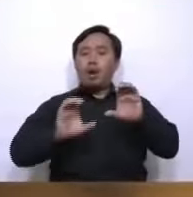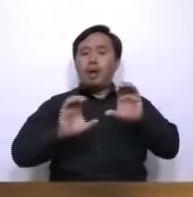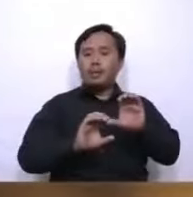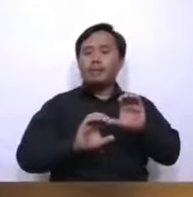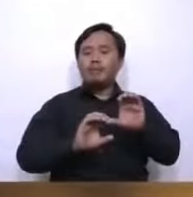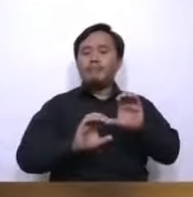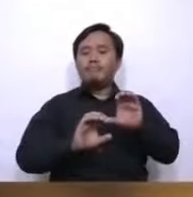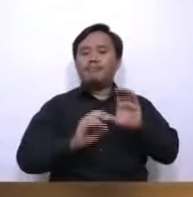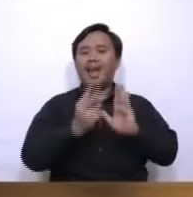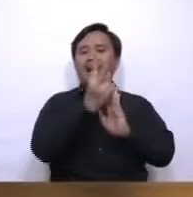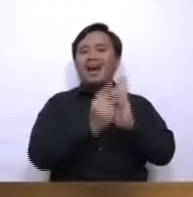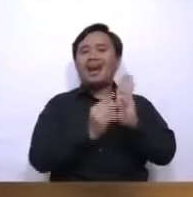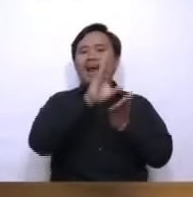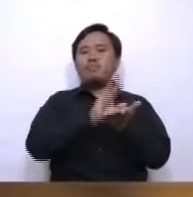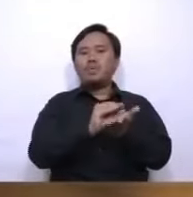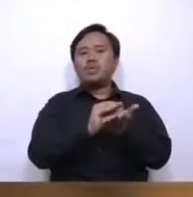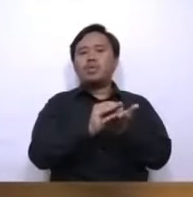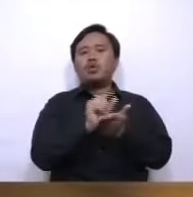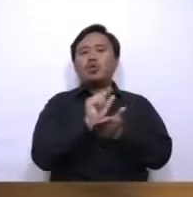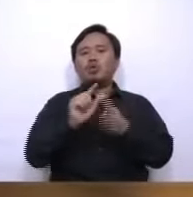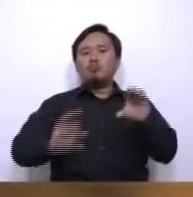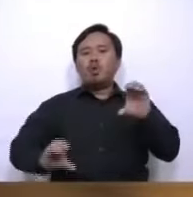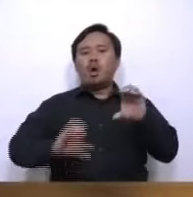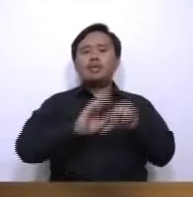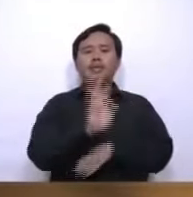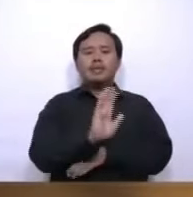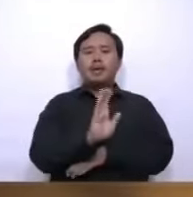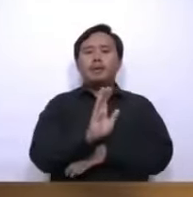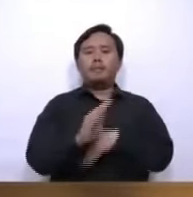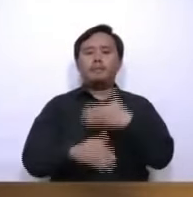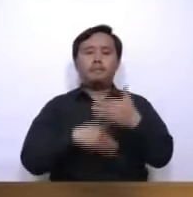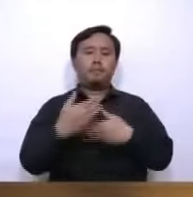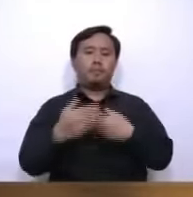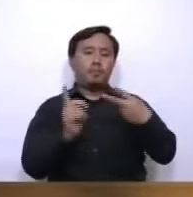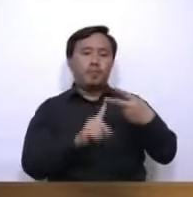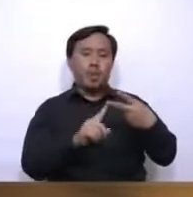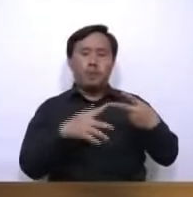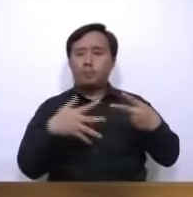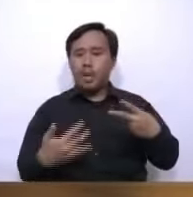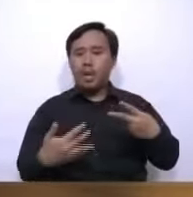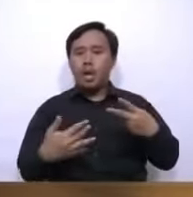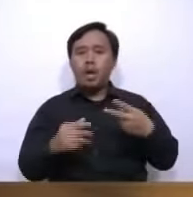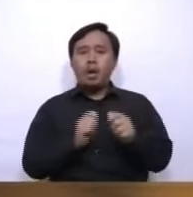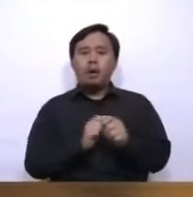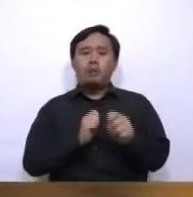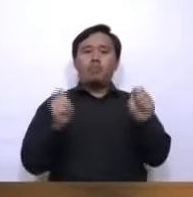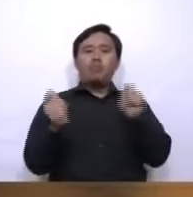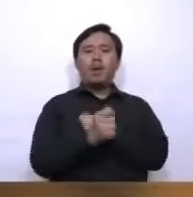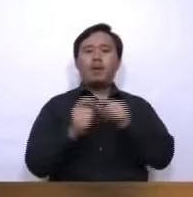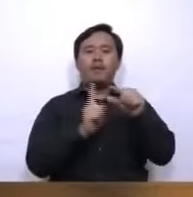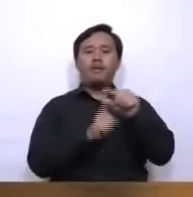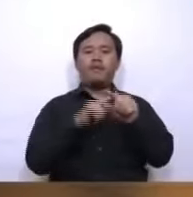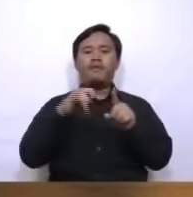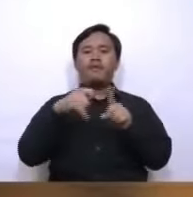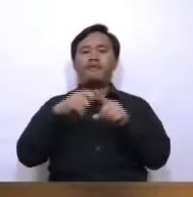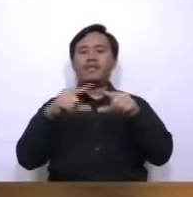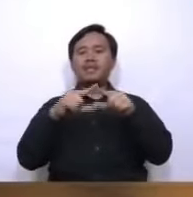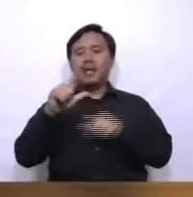menghabiskan anggaran negara hanya untuk kepentingan birokrasi. Yang kedua adalah reformasi fiskal di mana anggaran